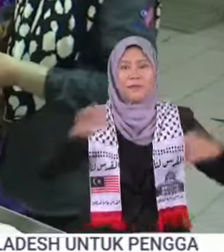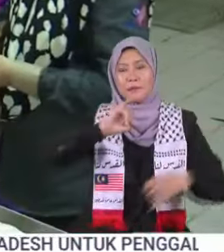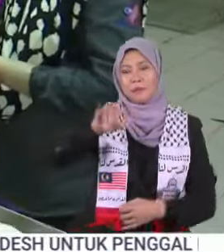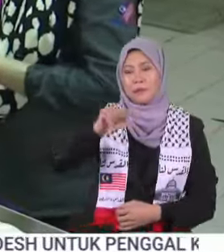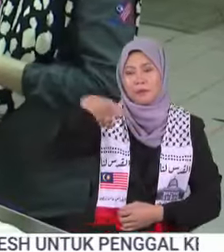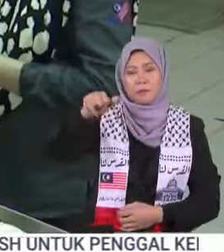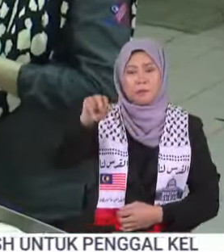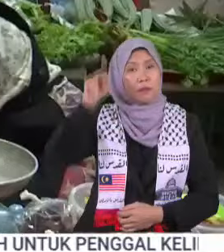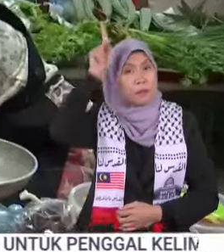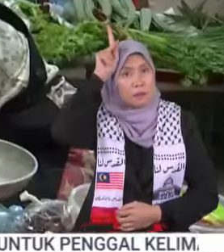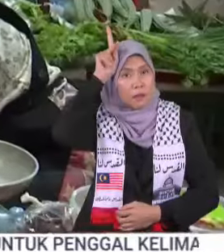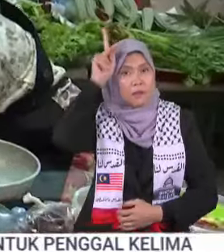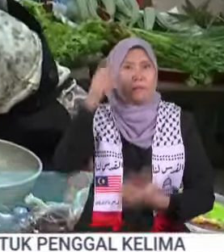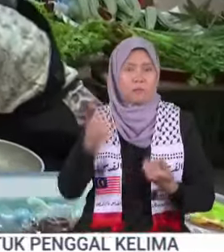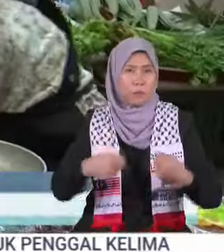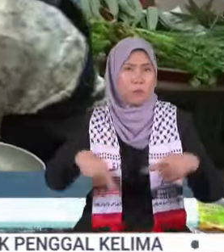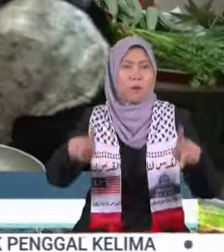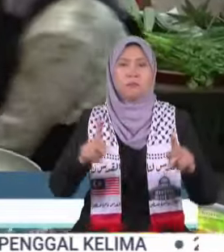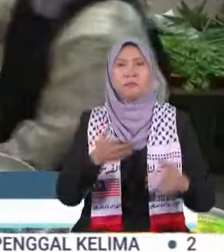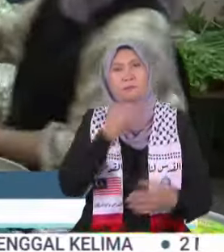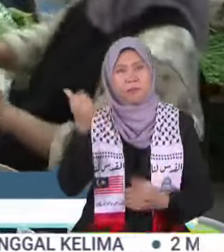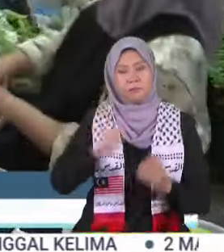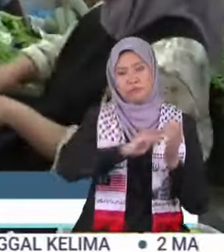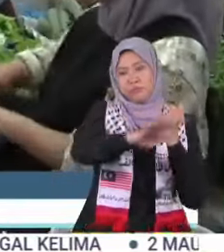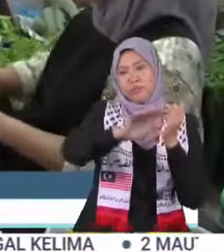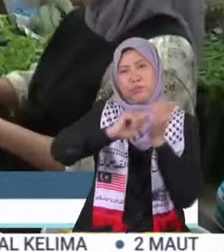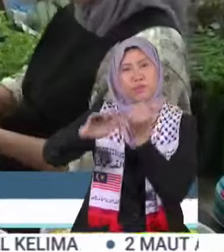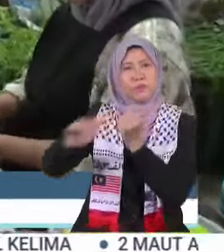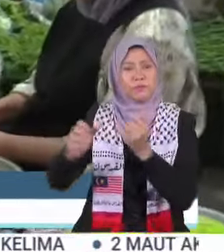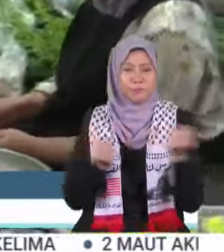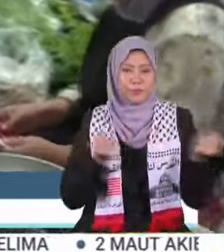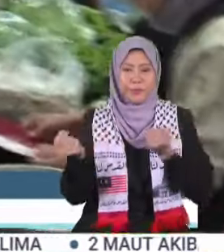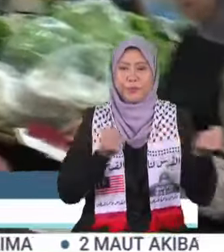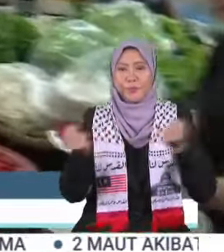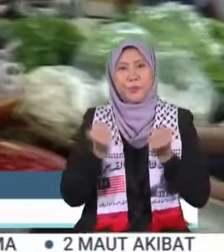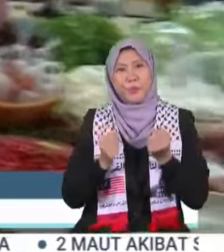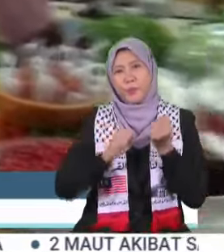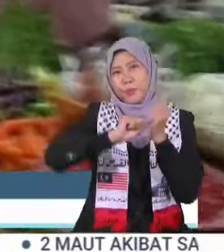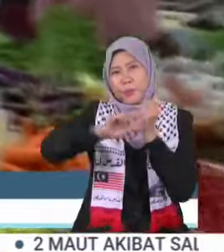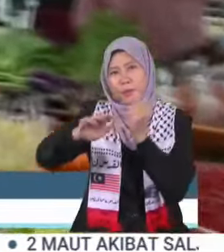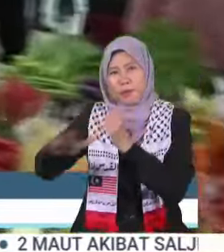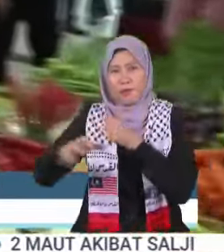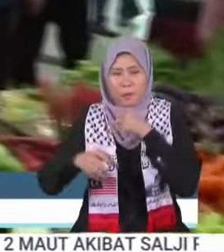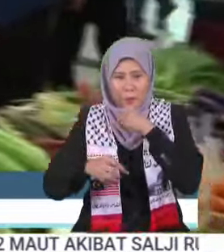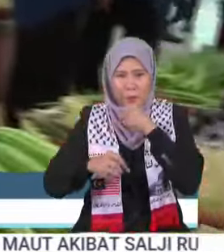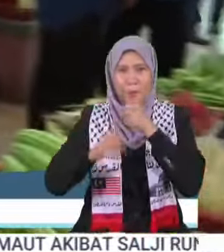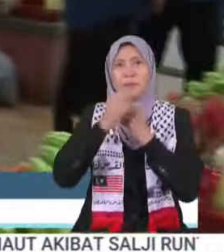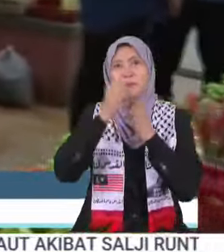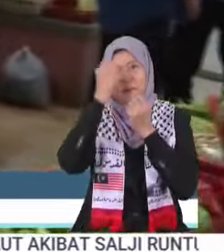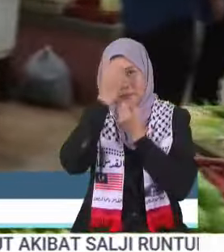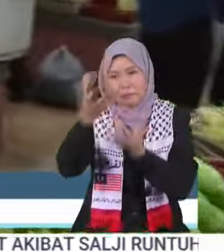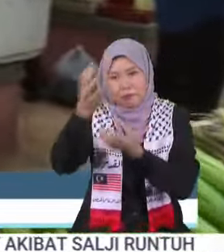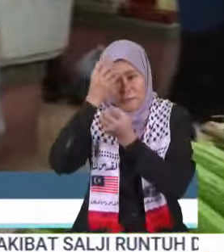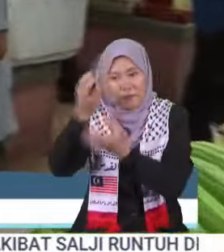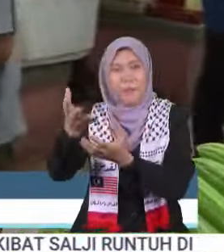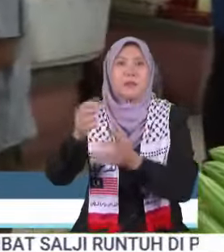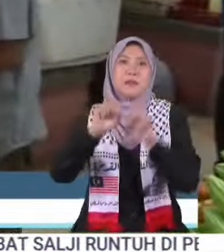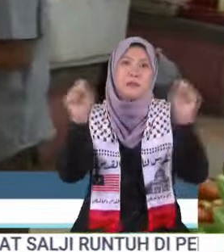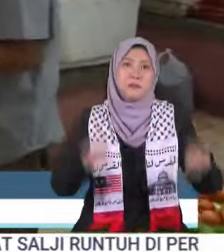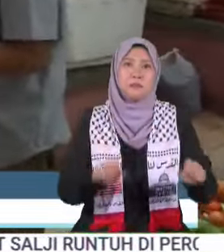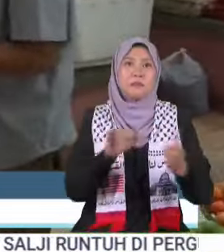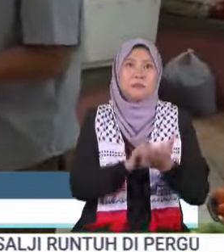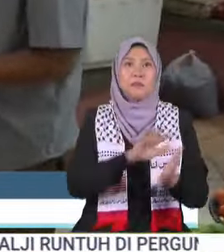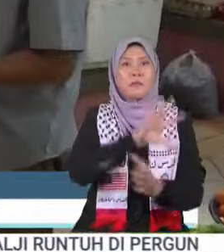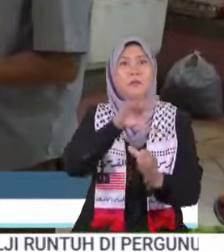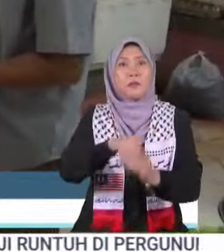Japan Kelantan turut mengambil pendekatan bersemuka bagi meningkatkan kesedaran rakyat negeri itu berkaitan sistem berkenaan ini termasuk